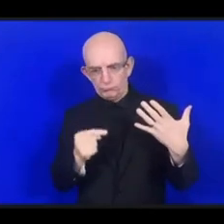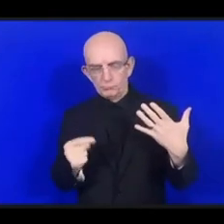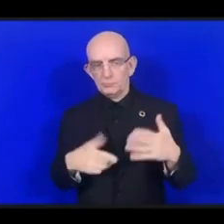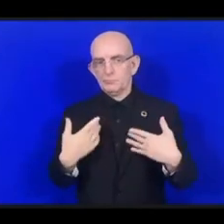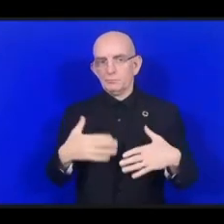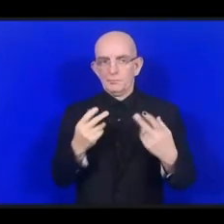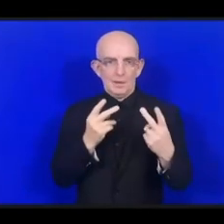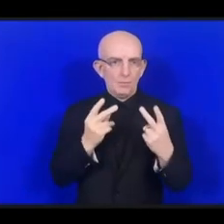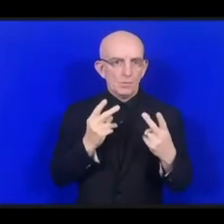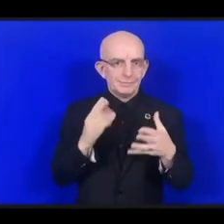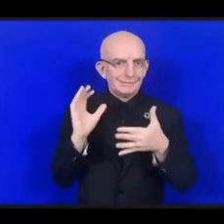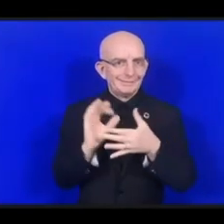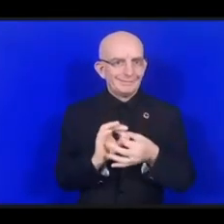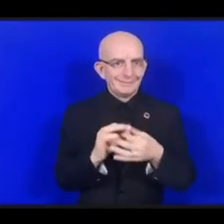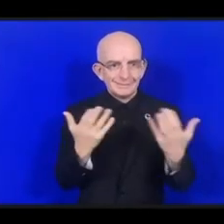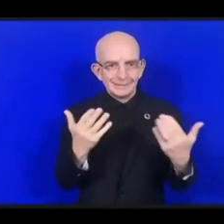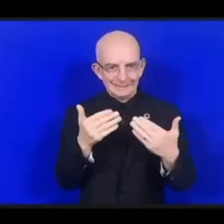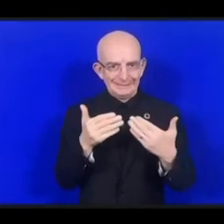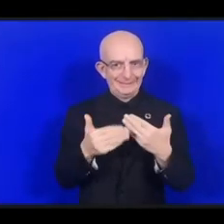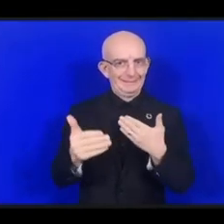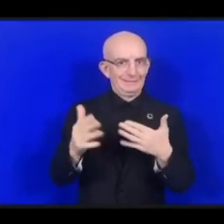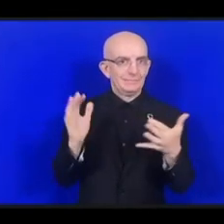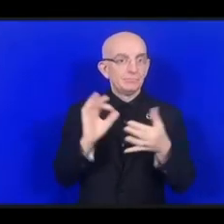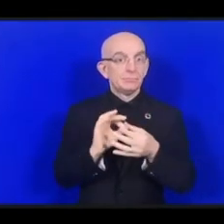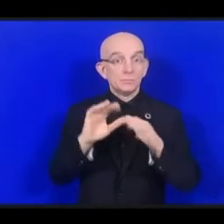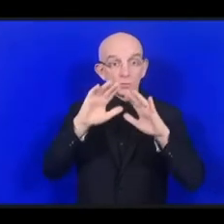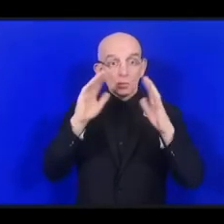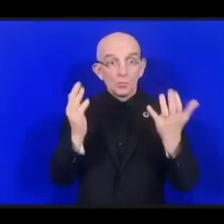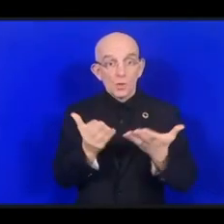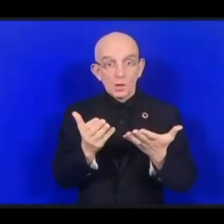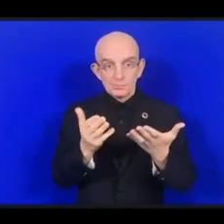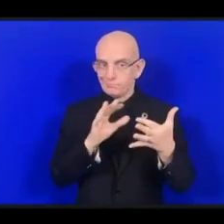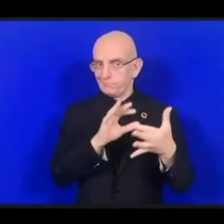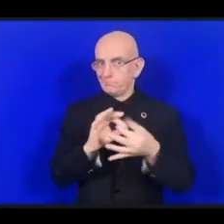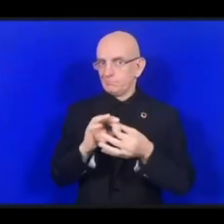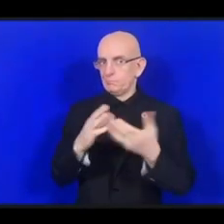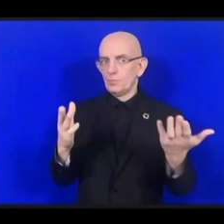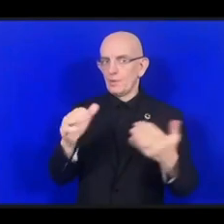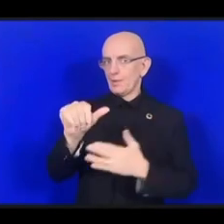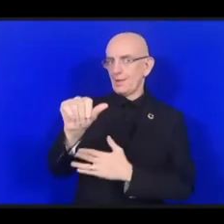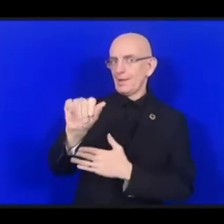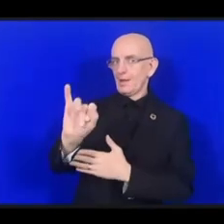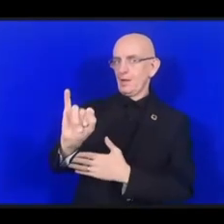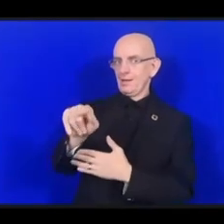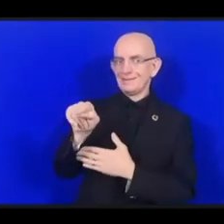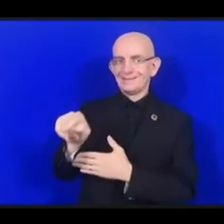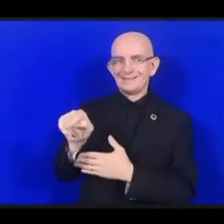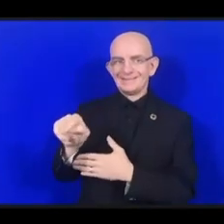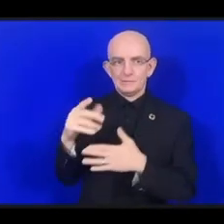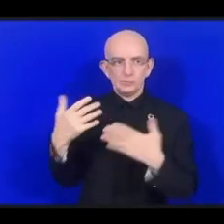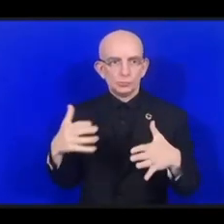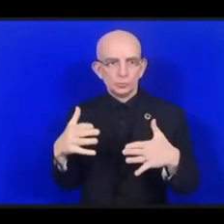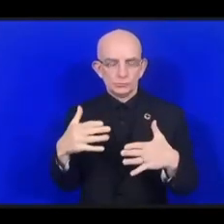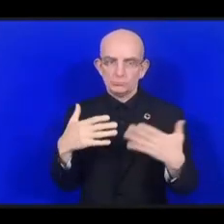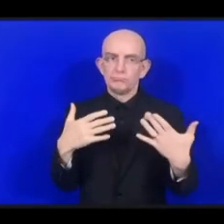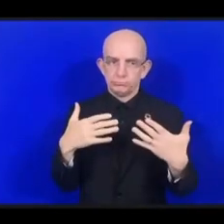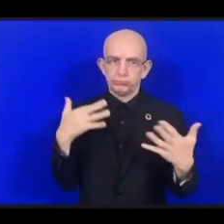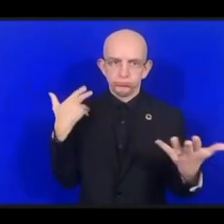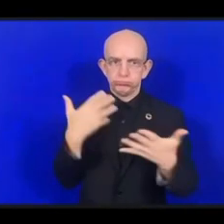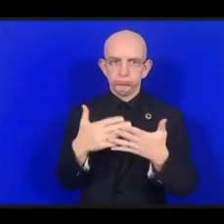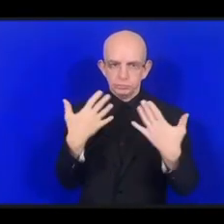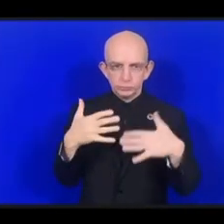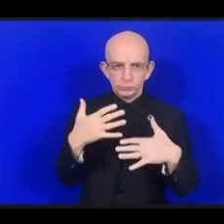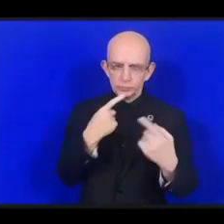représentants de ce groupe et le monde il y a eu des discussions fructueuses sur les tendances et les initiatives